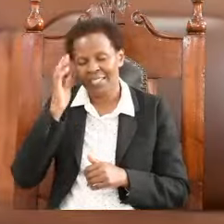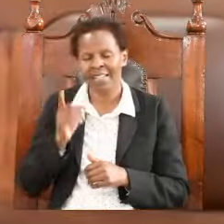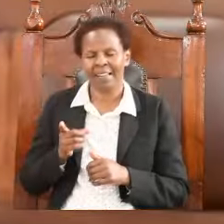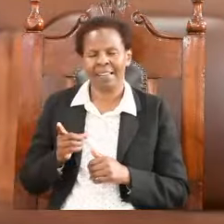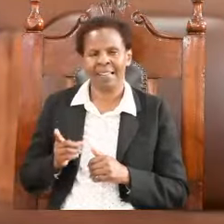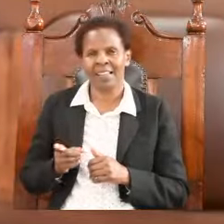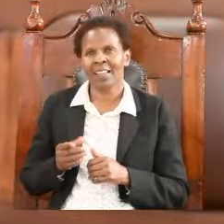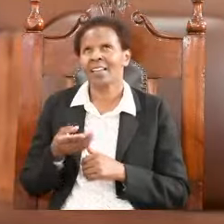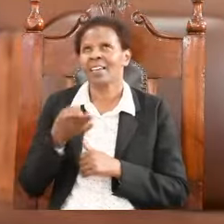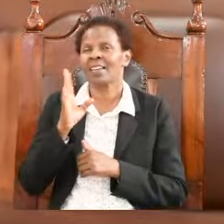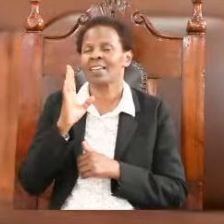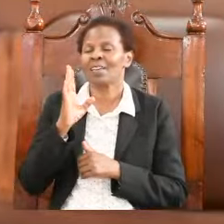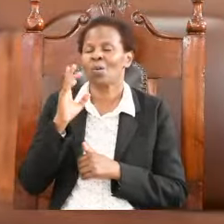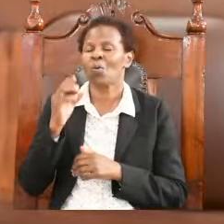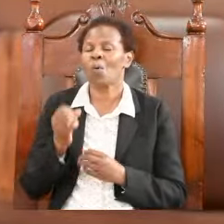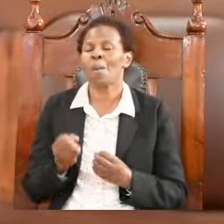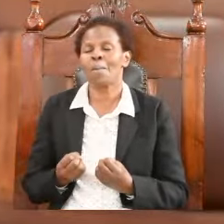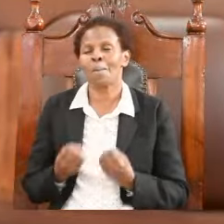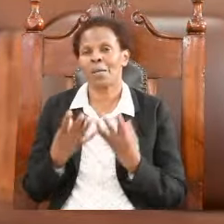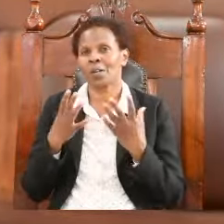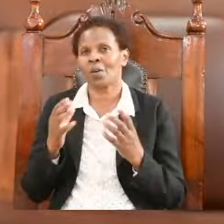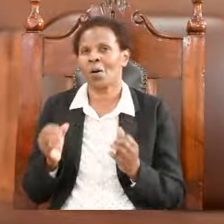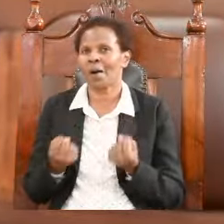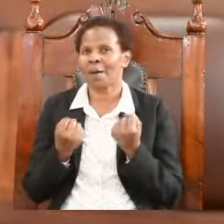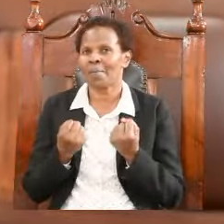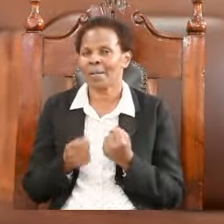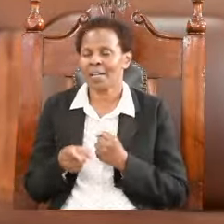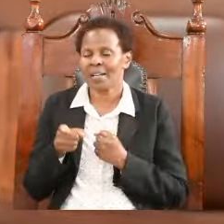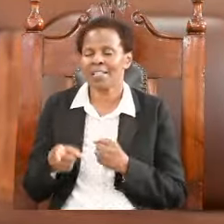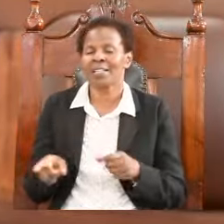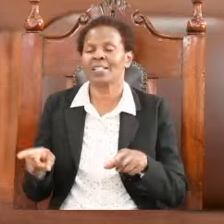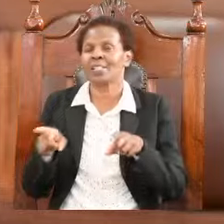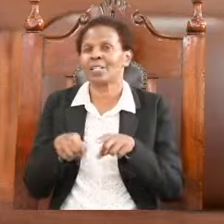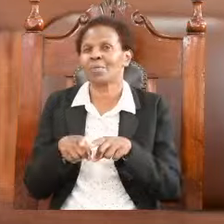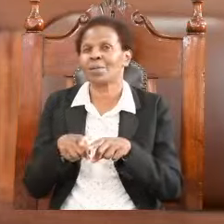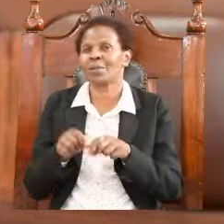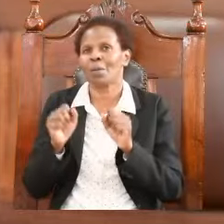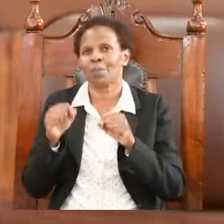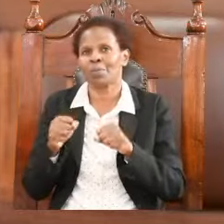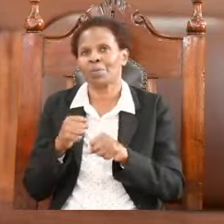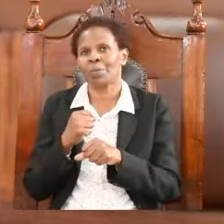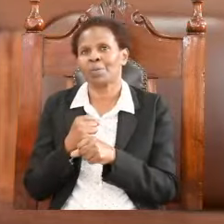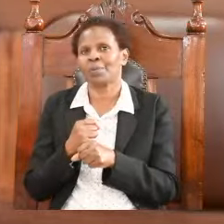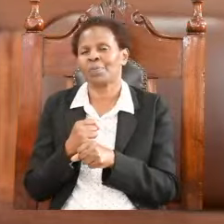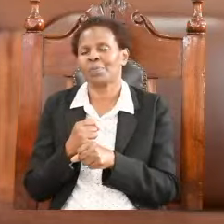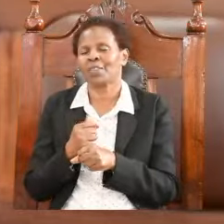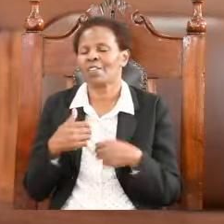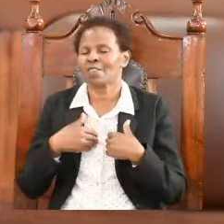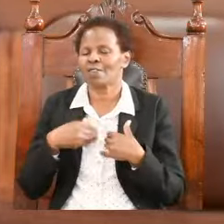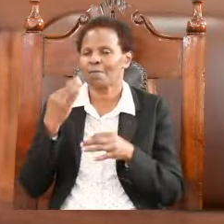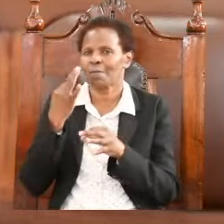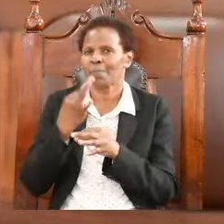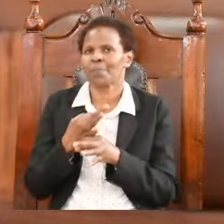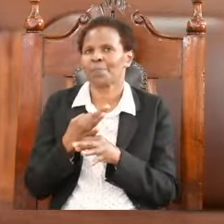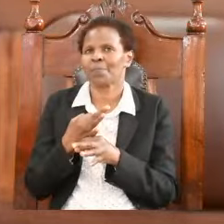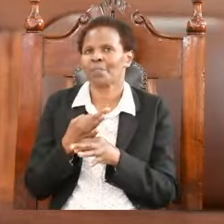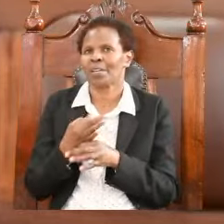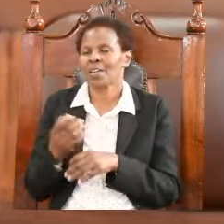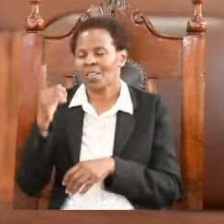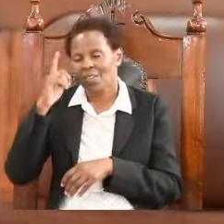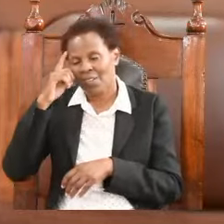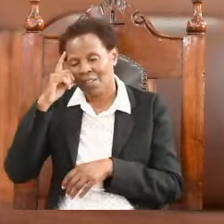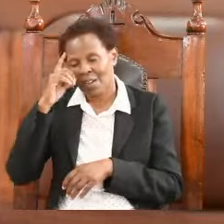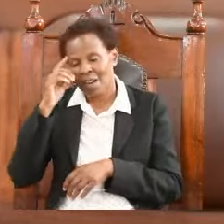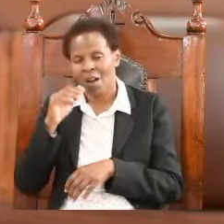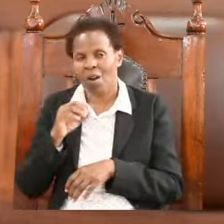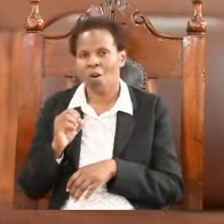ucio uraringa kiama kiu ona giki no aringe. Uguo akigia na witikio. Ngeciria uhoro wa